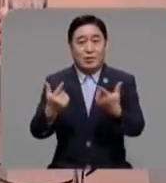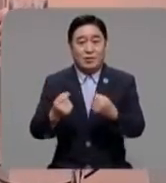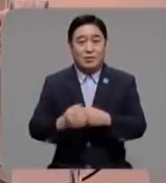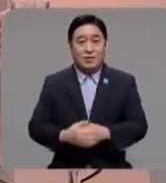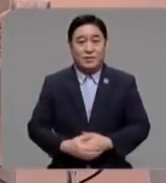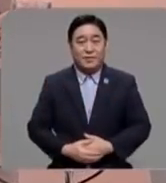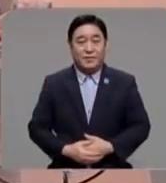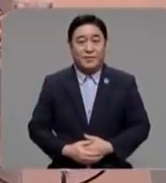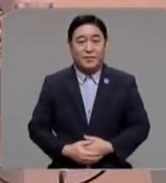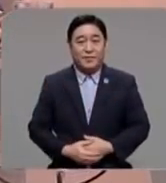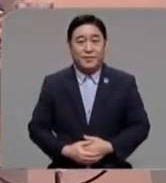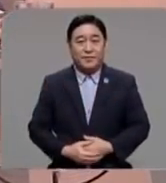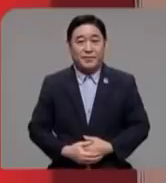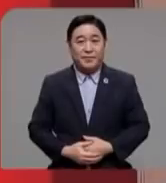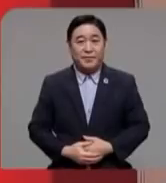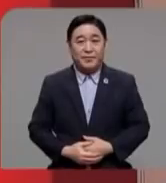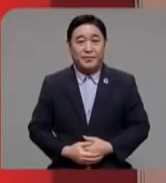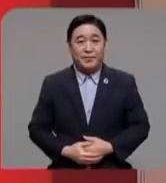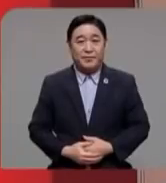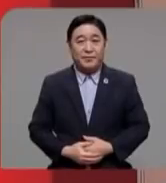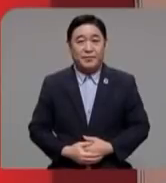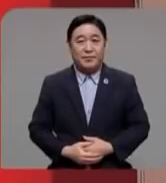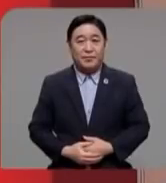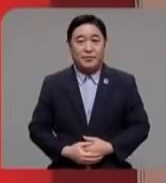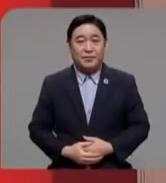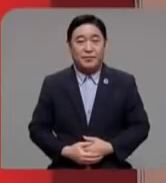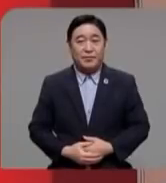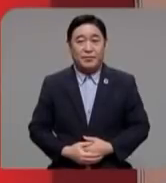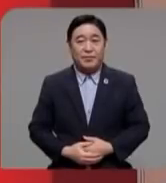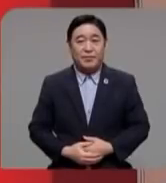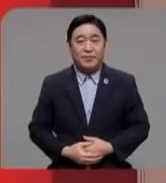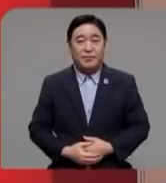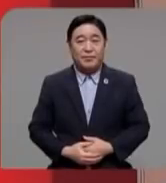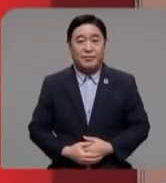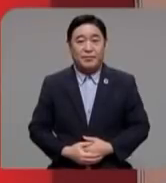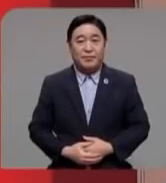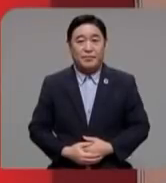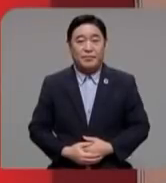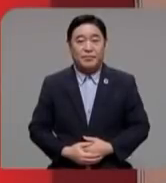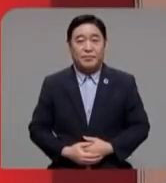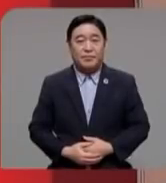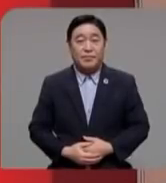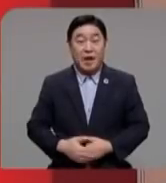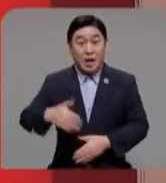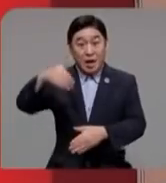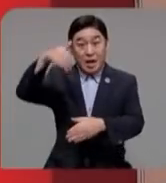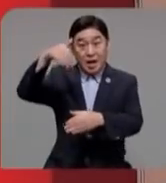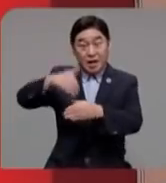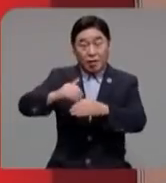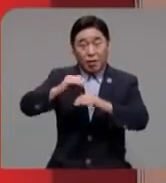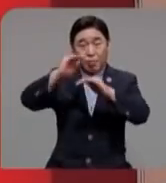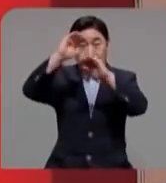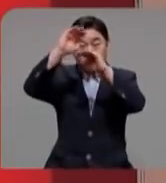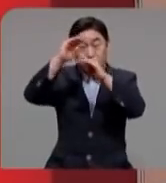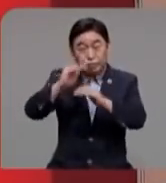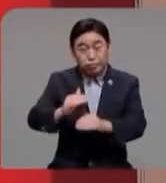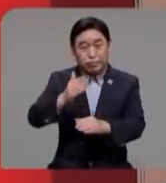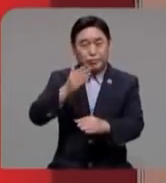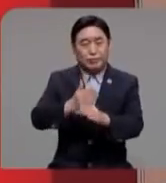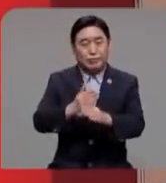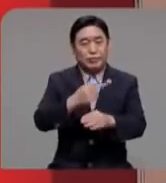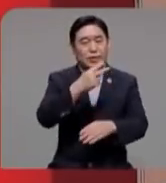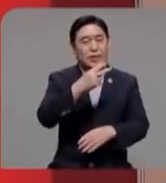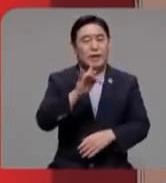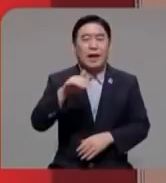되게 되었습니다. 그리고 아마 이 선거 과정에서